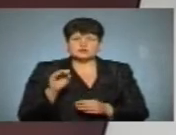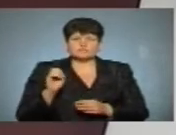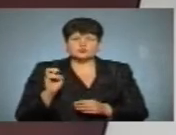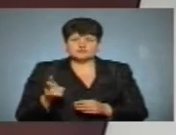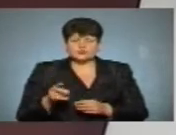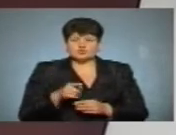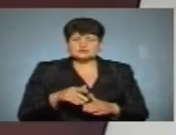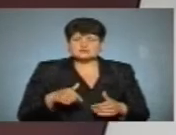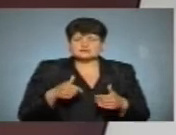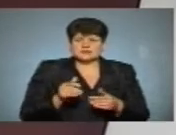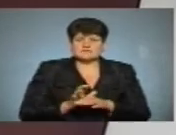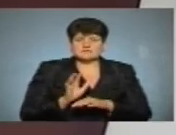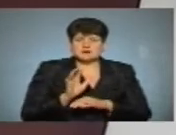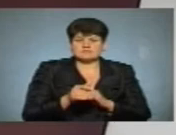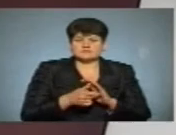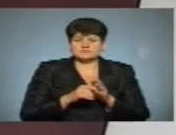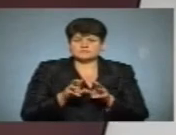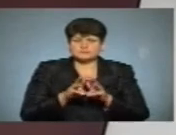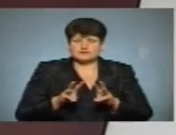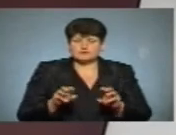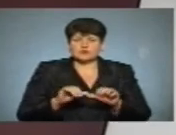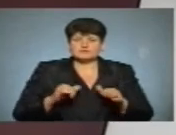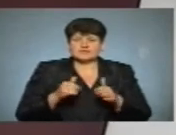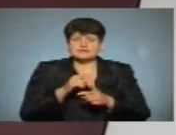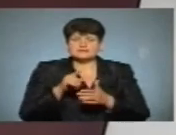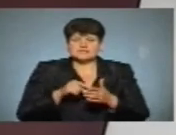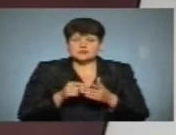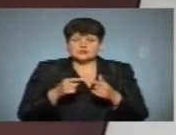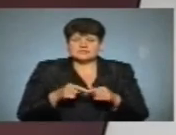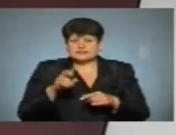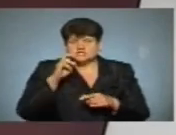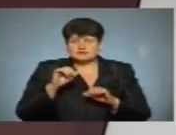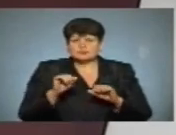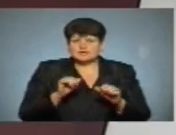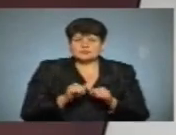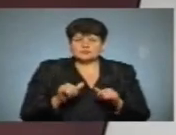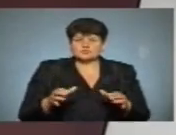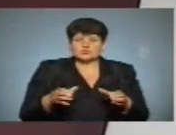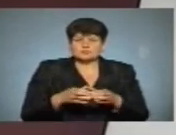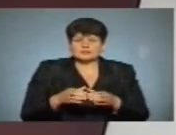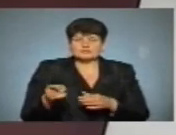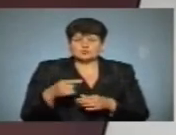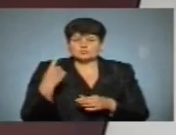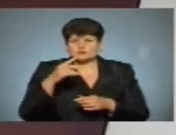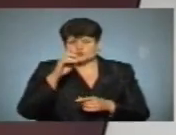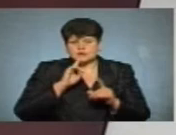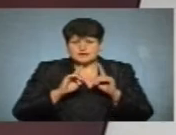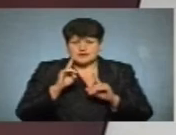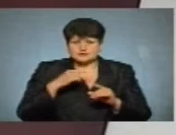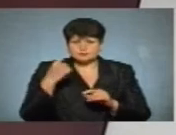словами, звернення відправили до Кабміну, комітетів з питань організації державної влади і розвитку громад, Тернопільської обласної ради